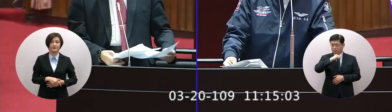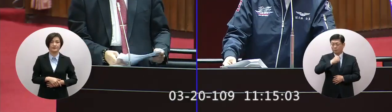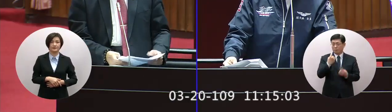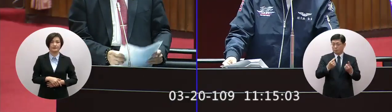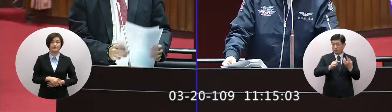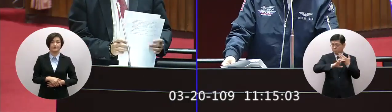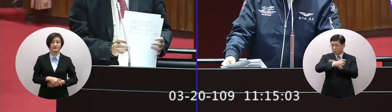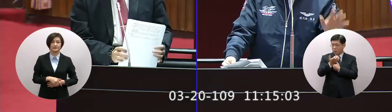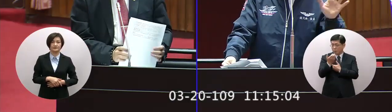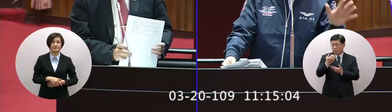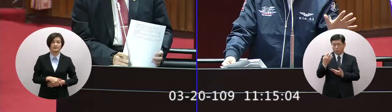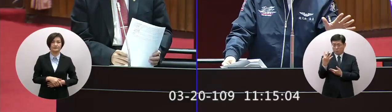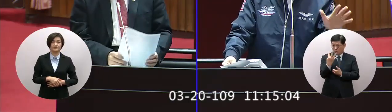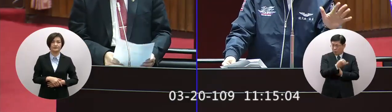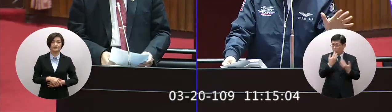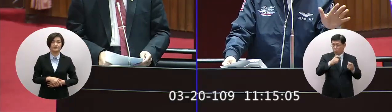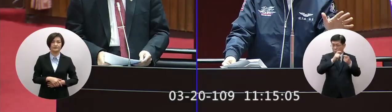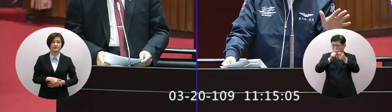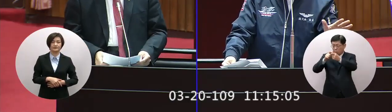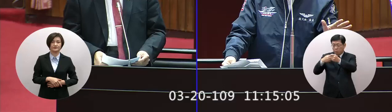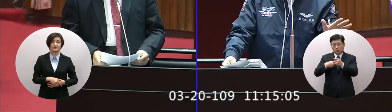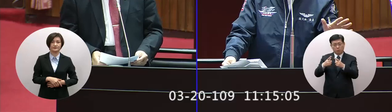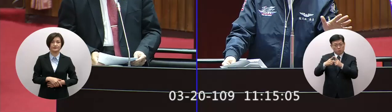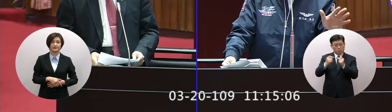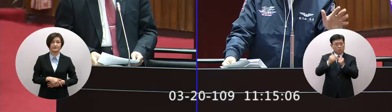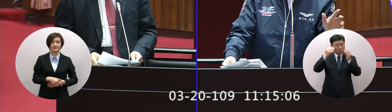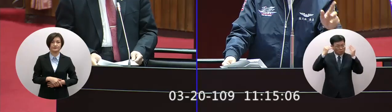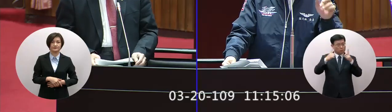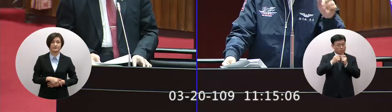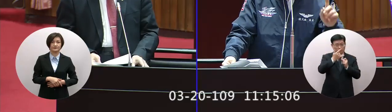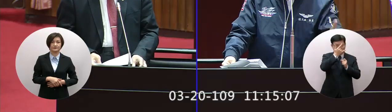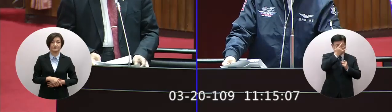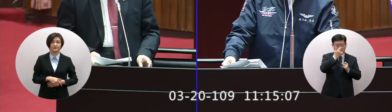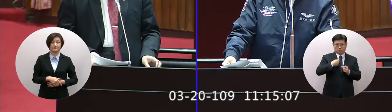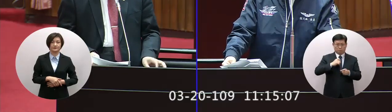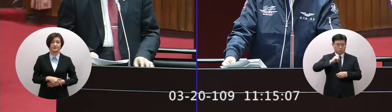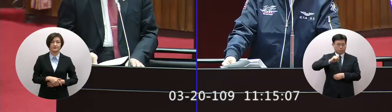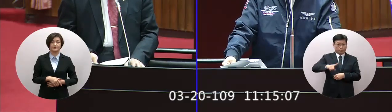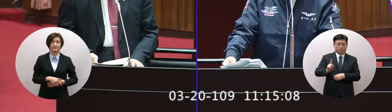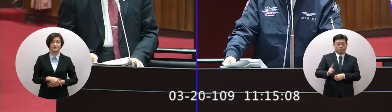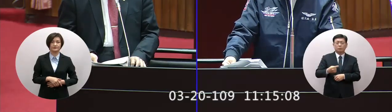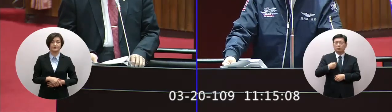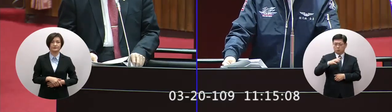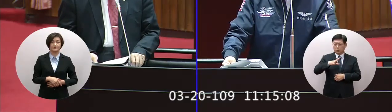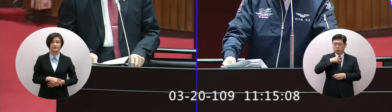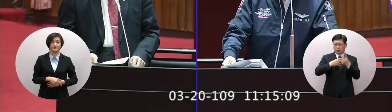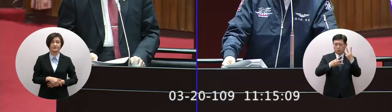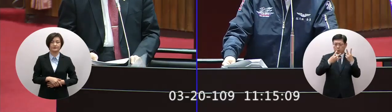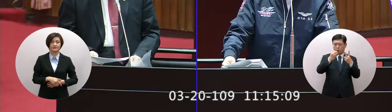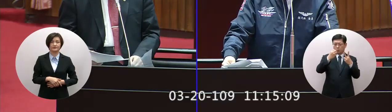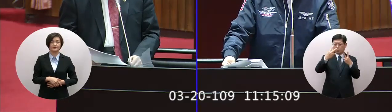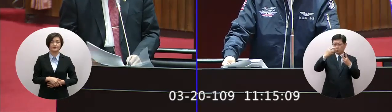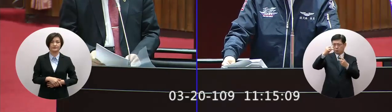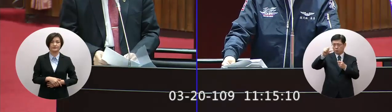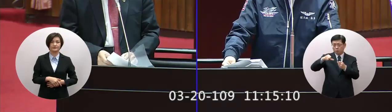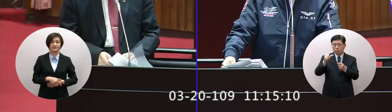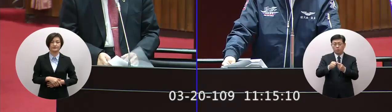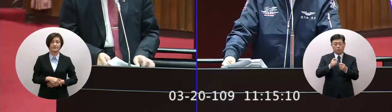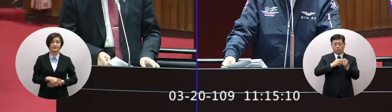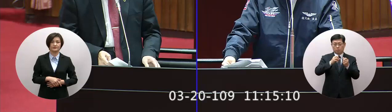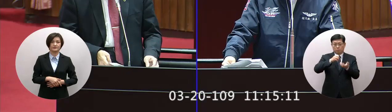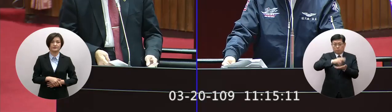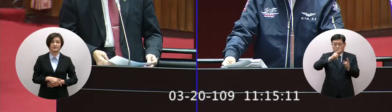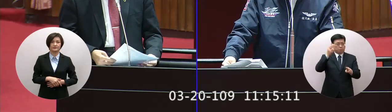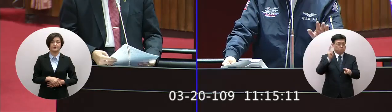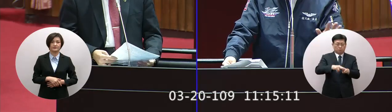比其他我们刚刚讲已经有战略目标的日本、韩国、中国、德国更厉害的是，我们有一个2025年非核家